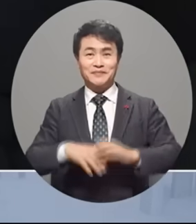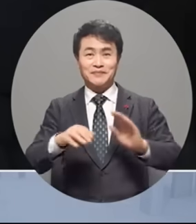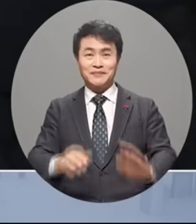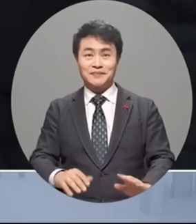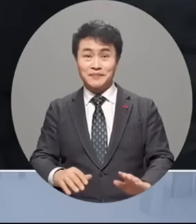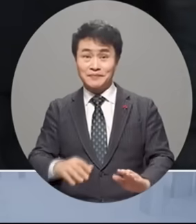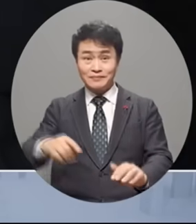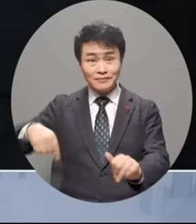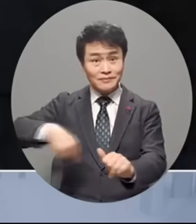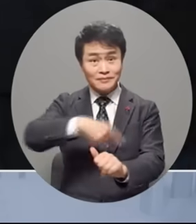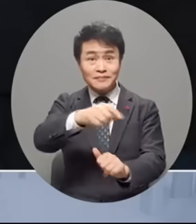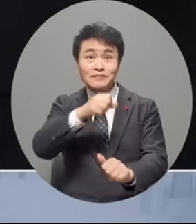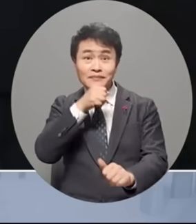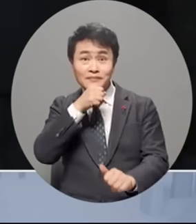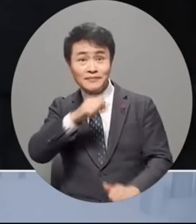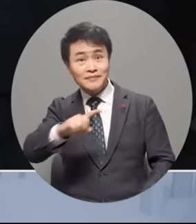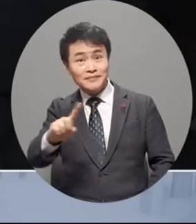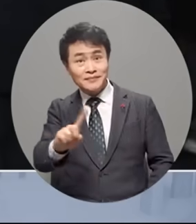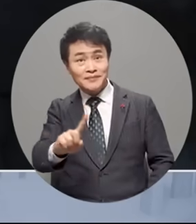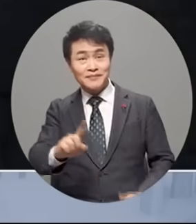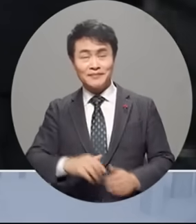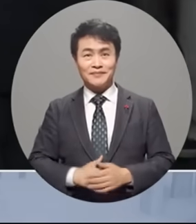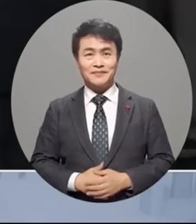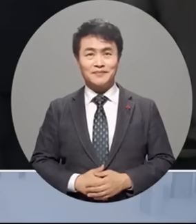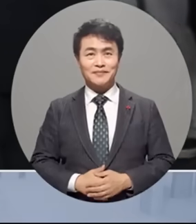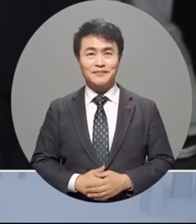기자, 지금 명동 거리는 어떤가요?